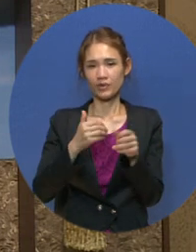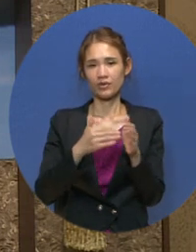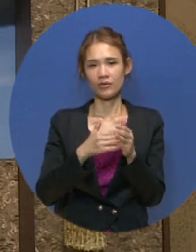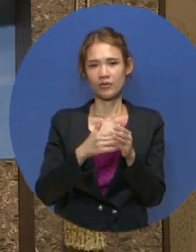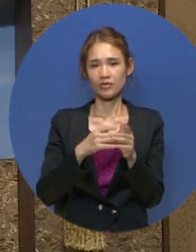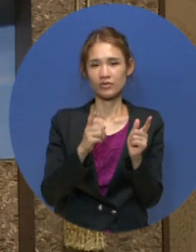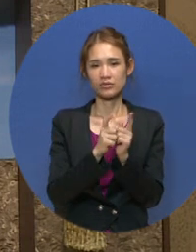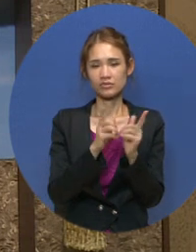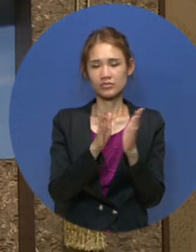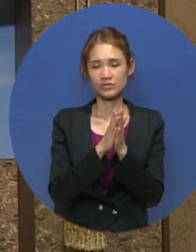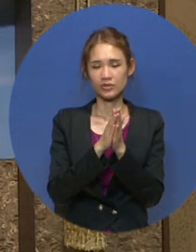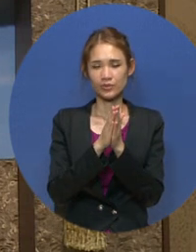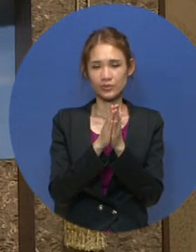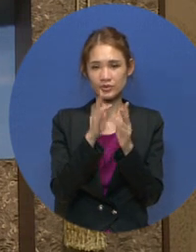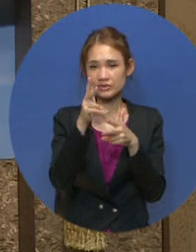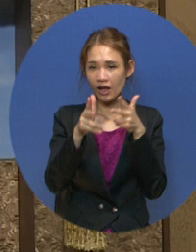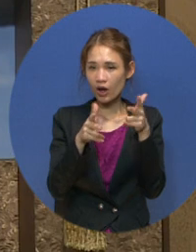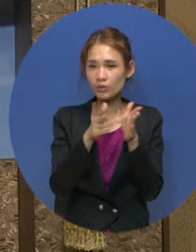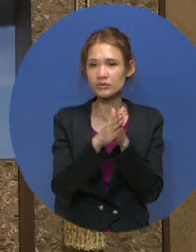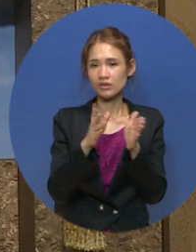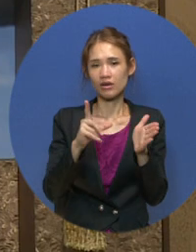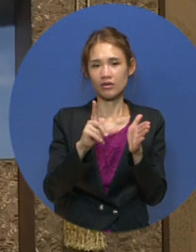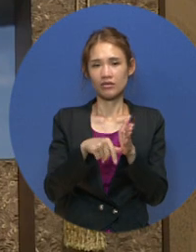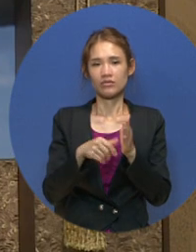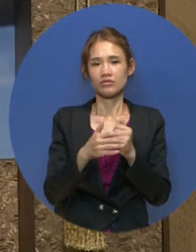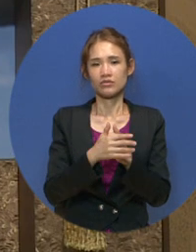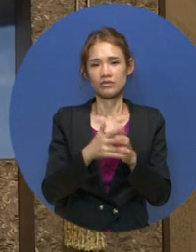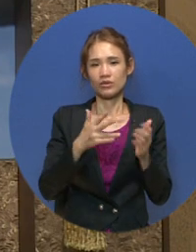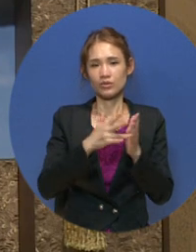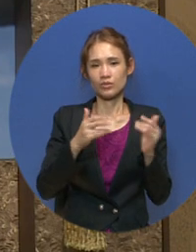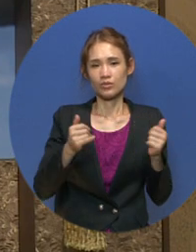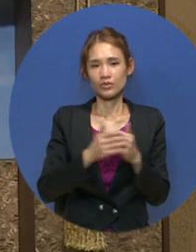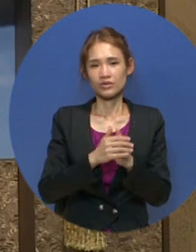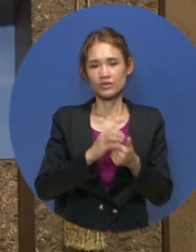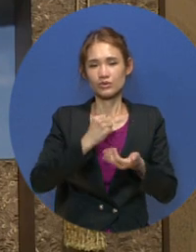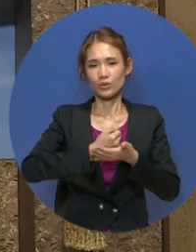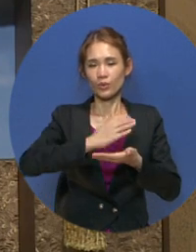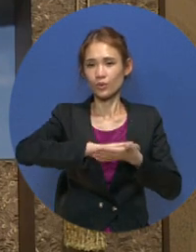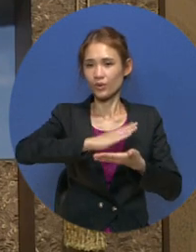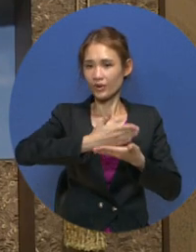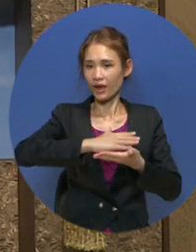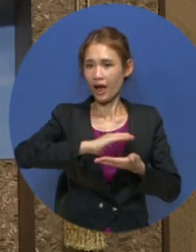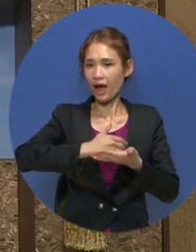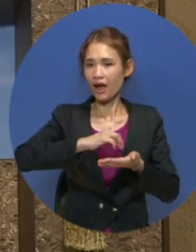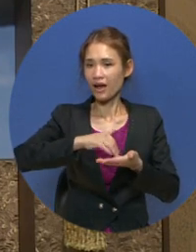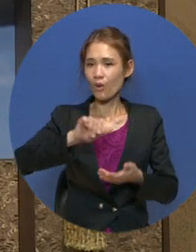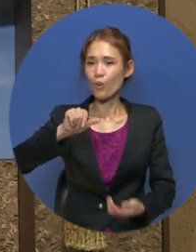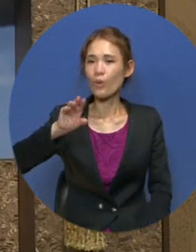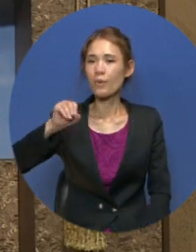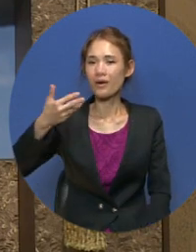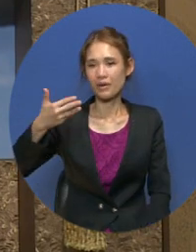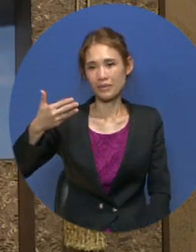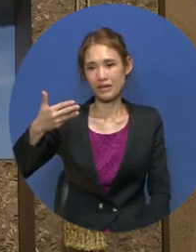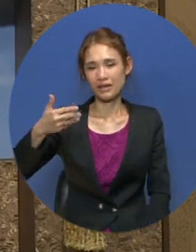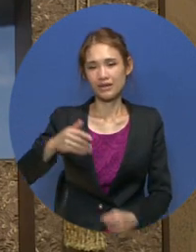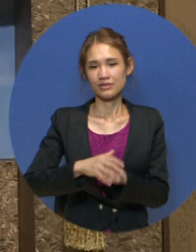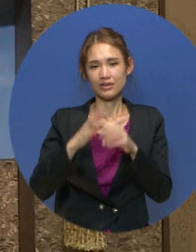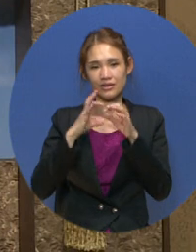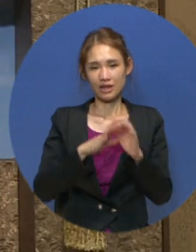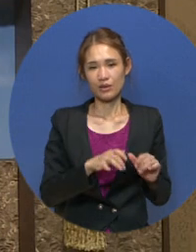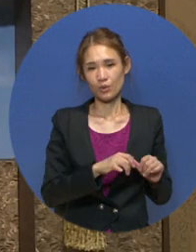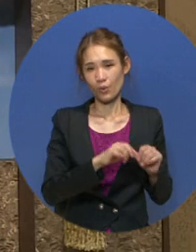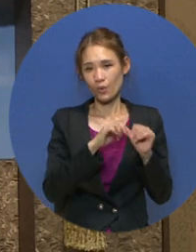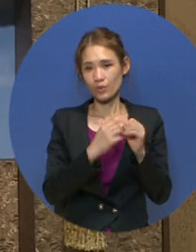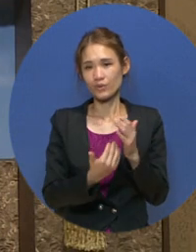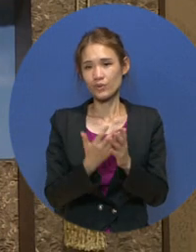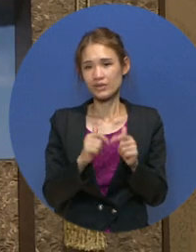사업을 처음 오픈할 때 저희 법인 통장이 5만 8천 원 있었습니다. 근데 계속 고용이 일어나면서